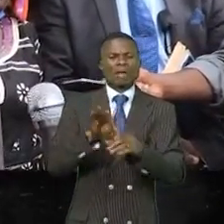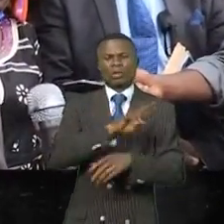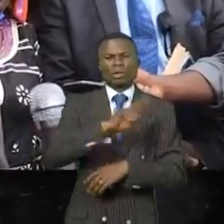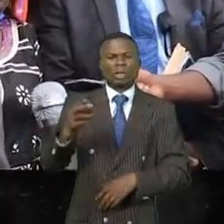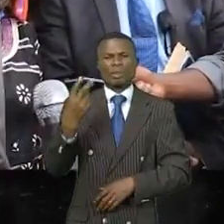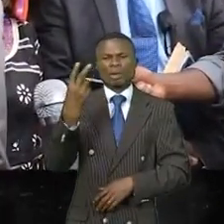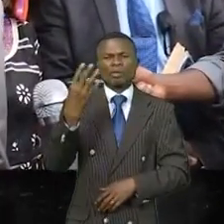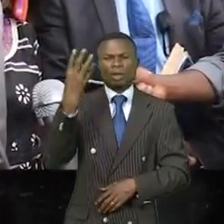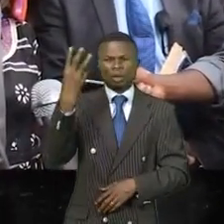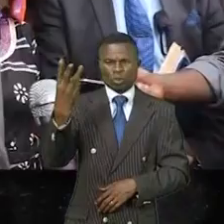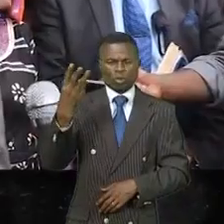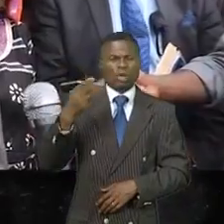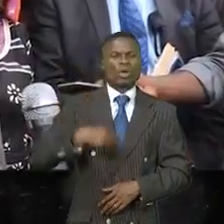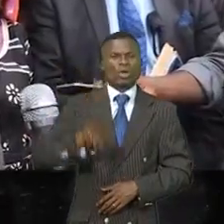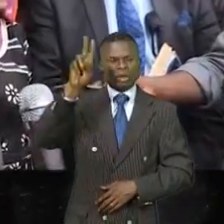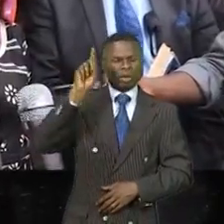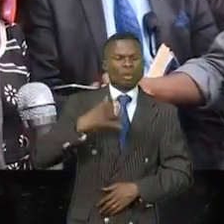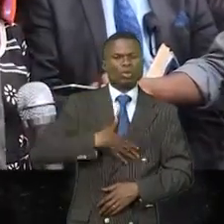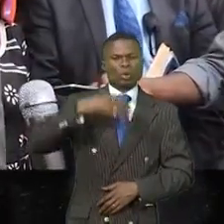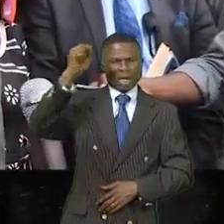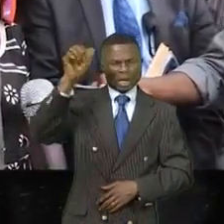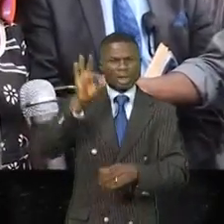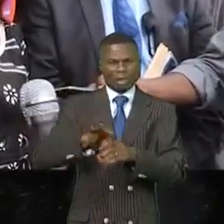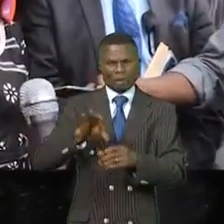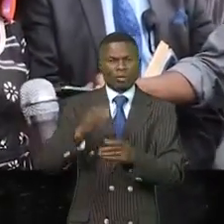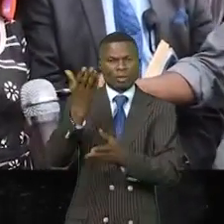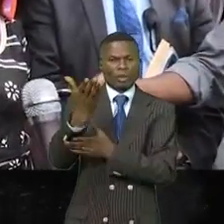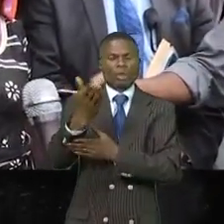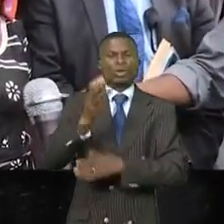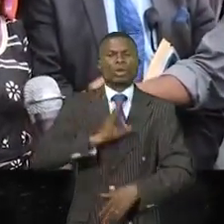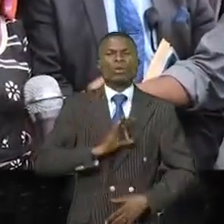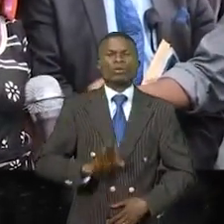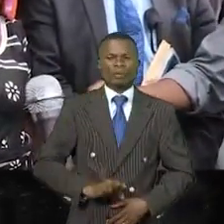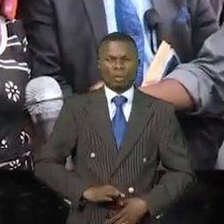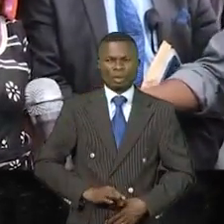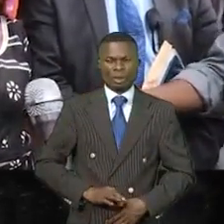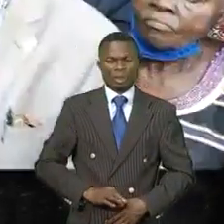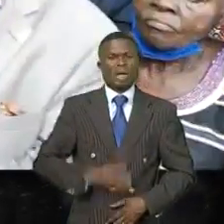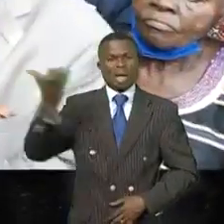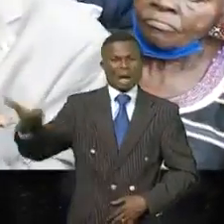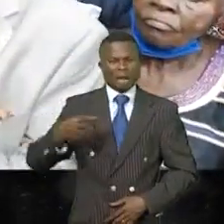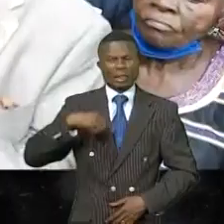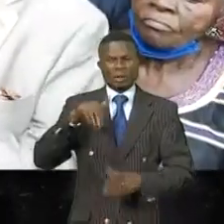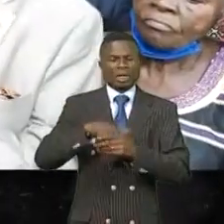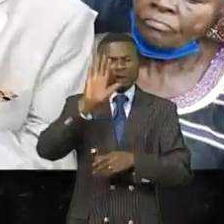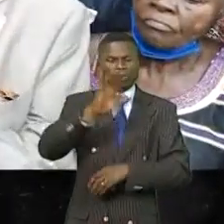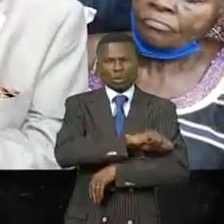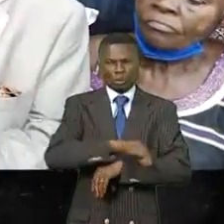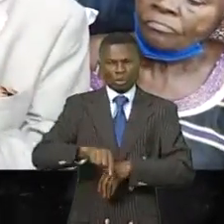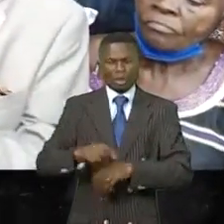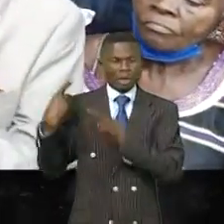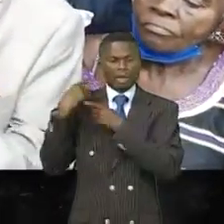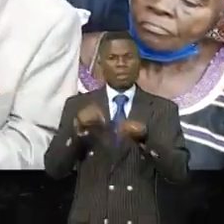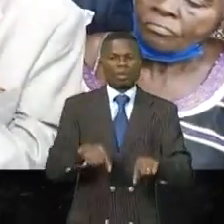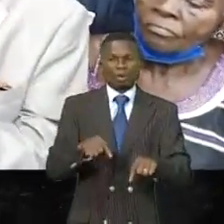L'UDPS doit gagner. Et pour cela, nous demandons au chef de l'État de nous recevoir. À partir d'aujourd'hui,